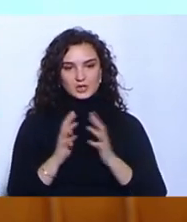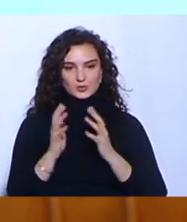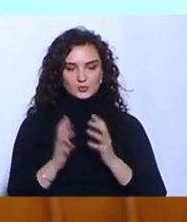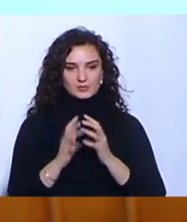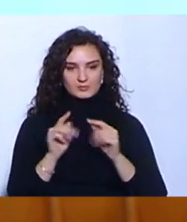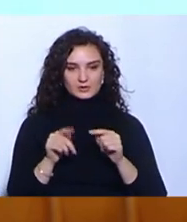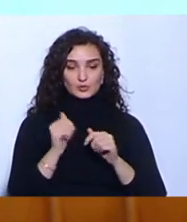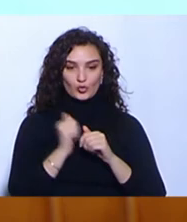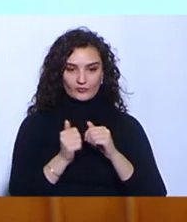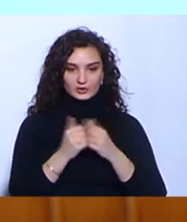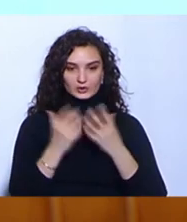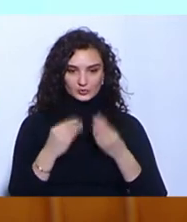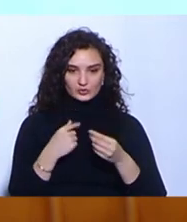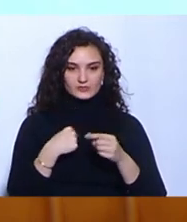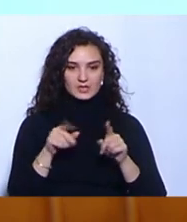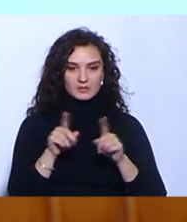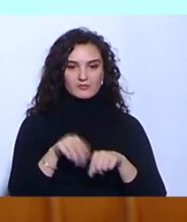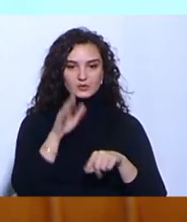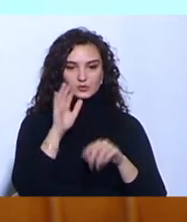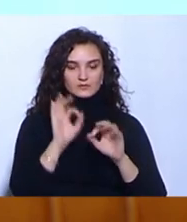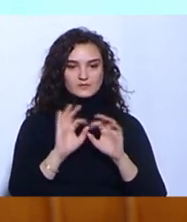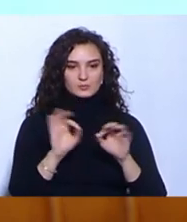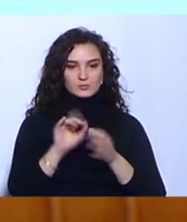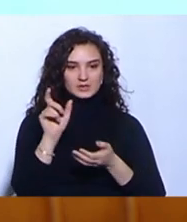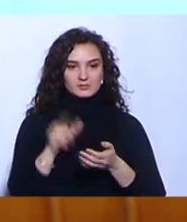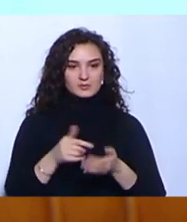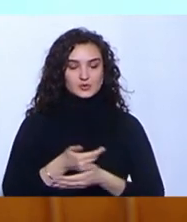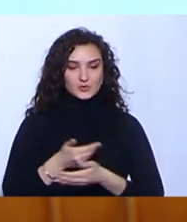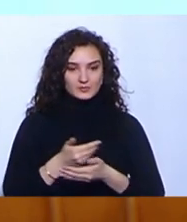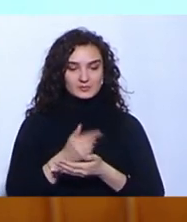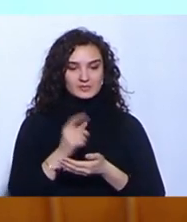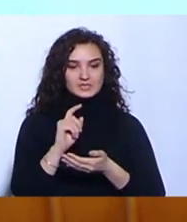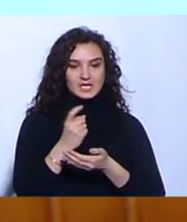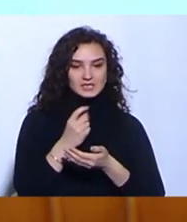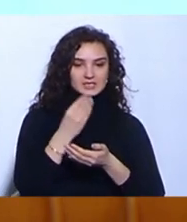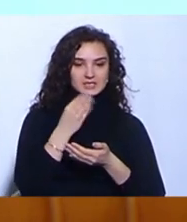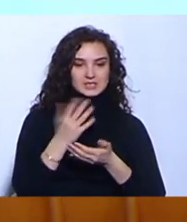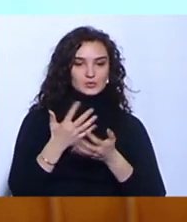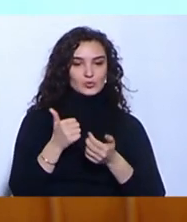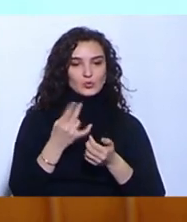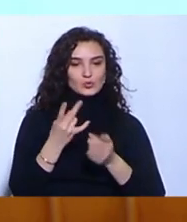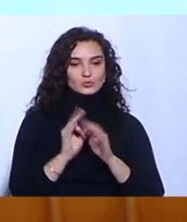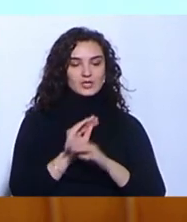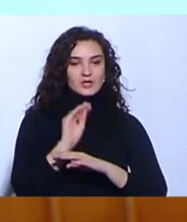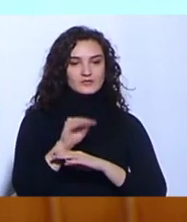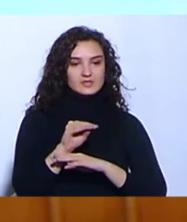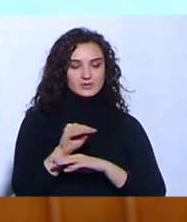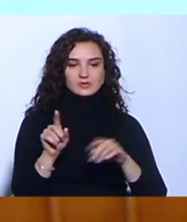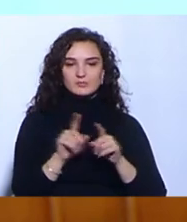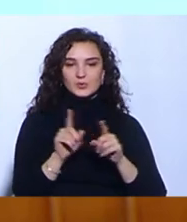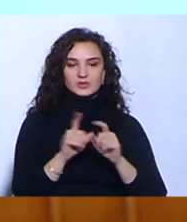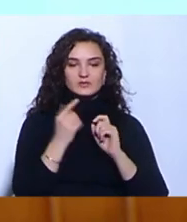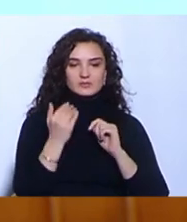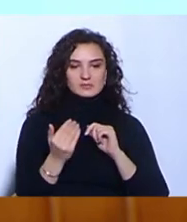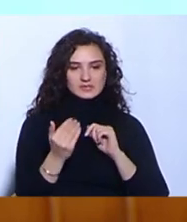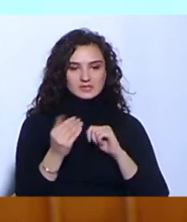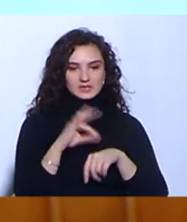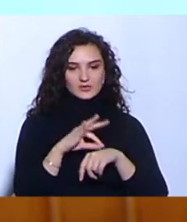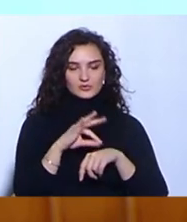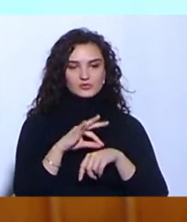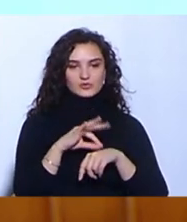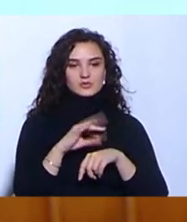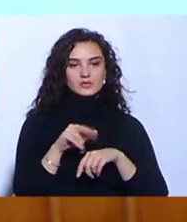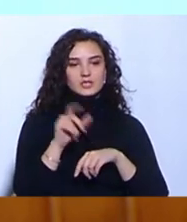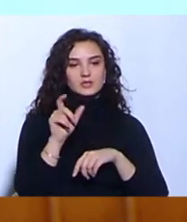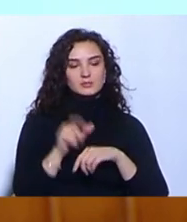შესანარჩუნებლად. ყოველდღიურად ჩვენ ამავე დროს საუბრობთ ადამიანის ცხოვრების ხარისხზე, თუ როგორ უნდა გავზარდოთ იგი მიუხედავად დიაგნოზისა